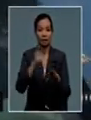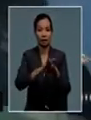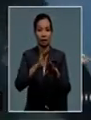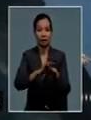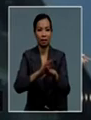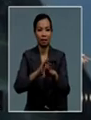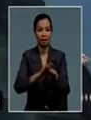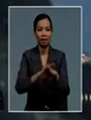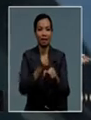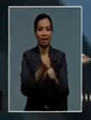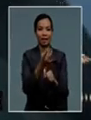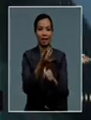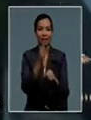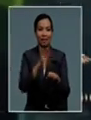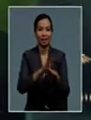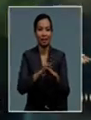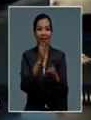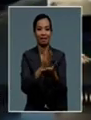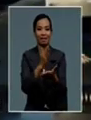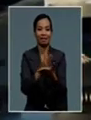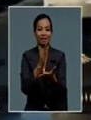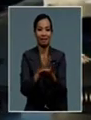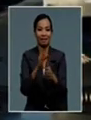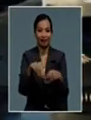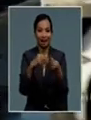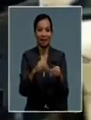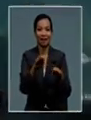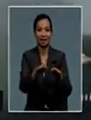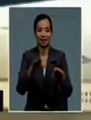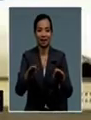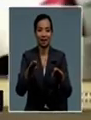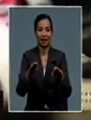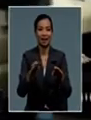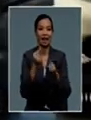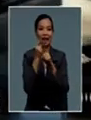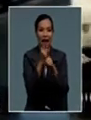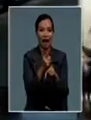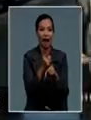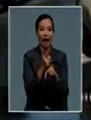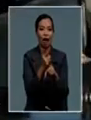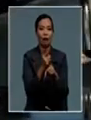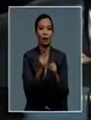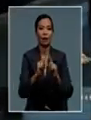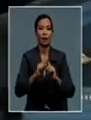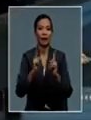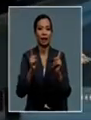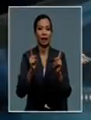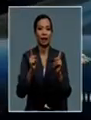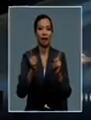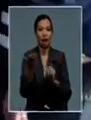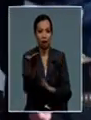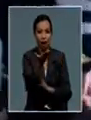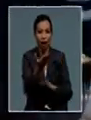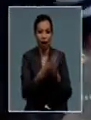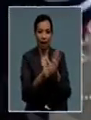าวทำอะไรพี่ ตำรวจเรียกหยุดรถให้จอดตามจุดตรวจต่าง ๆให้ใบสั่งเหรอ แต่ปรากฏว่าไม่ได้เรียกขอตรวจเ